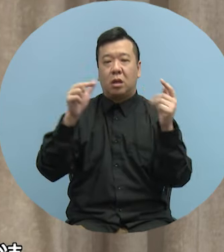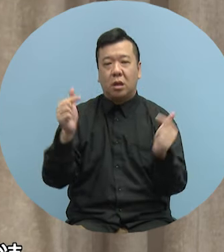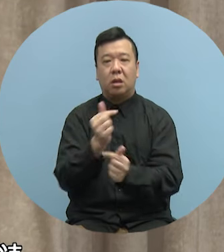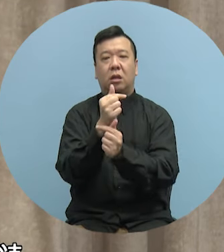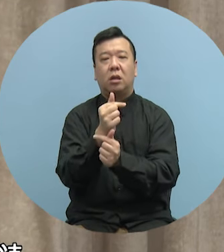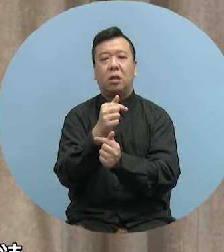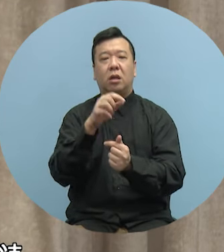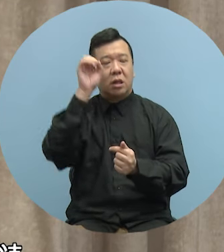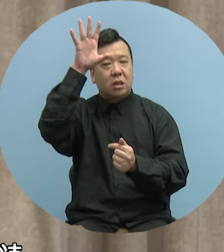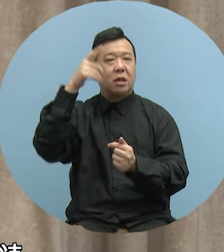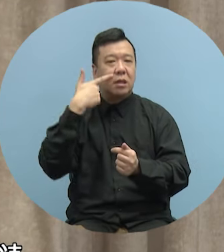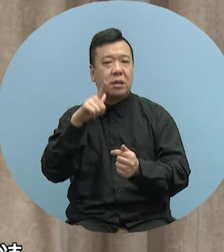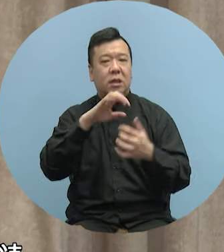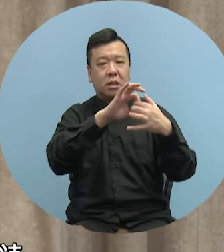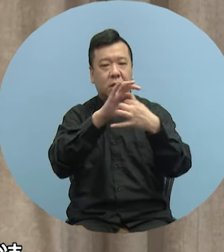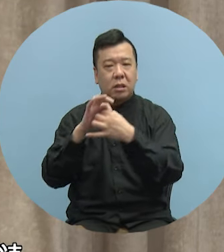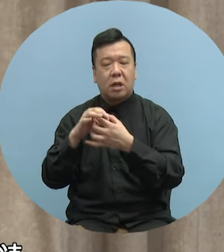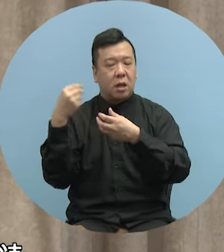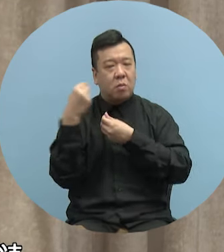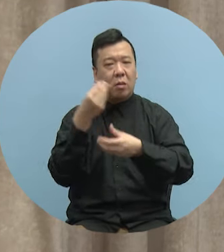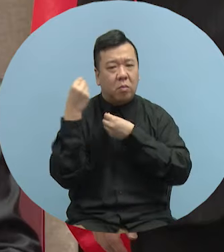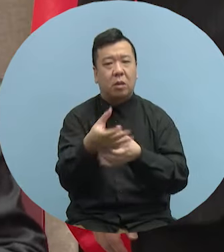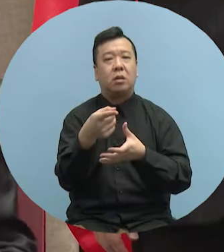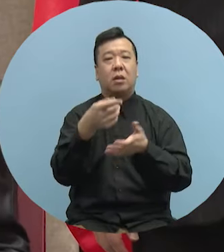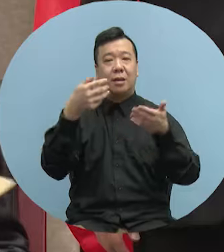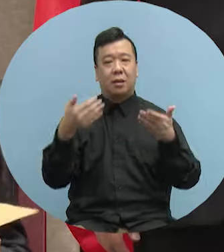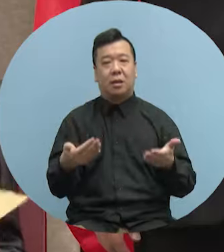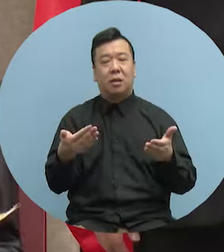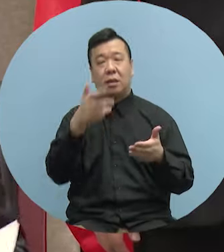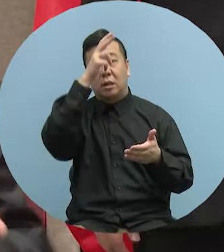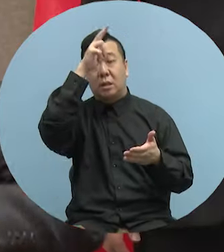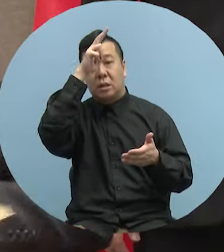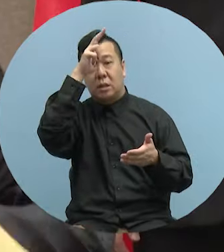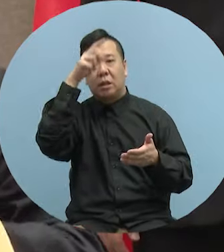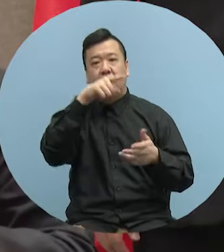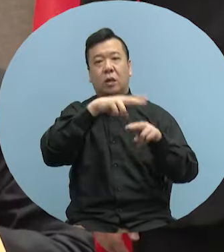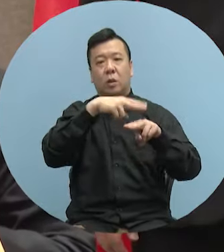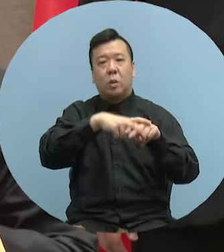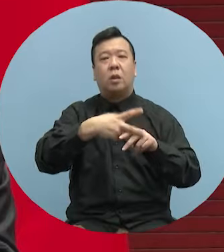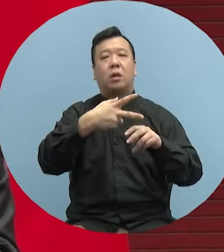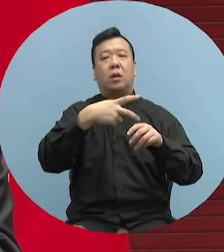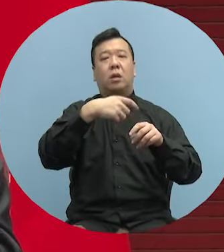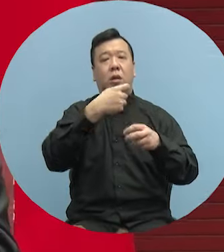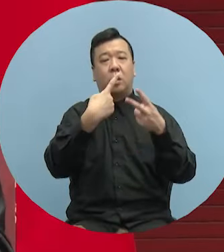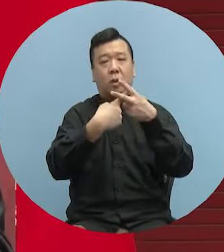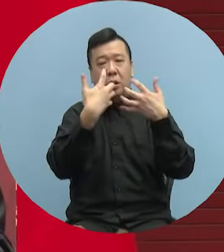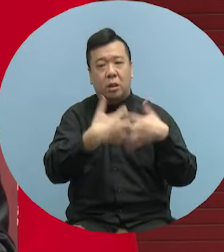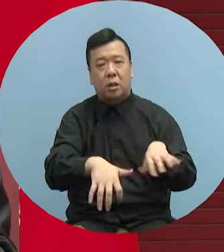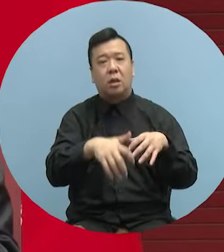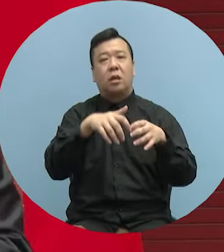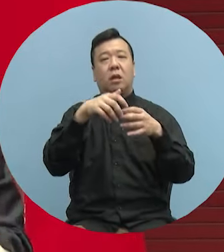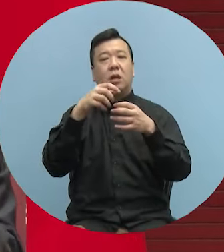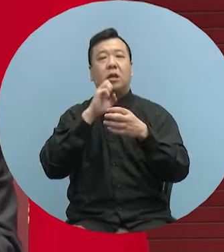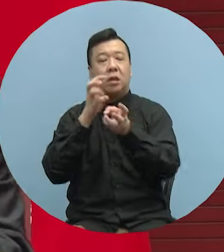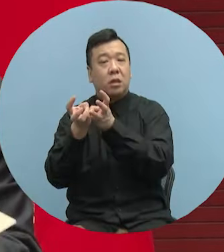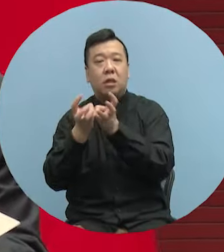善创科产业链和供应链。今天，特区政府与国家工业和信息